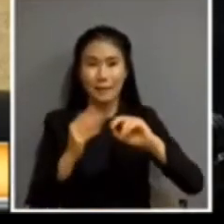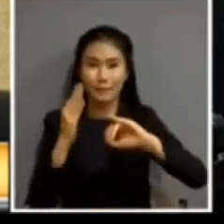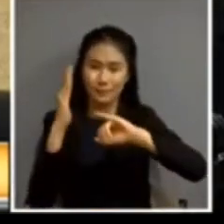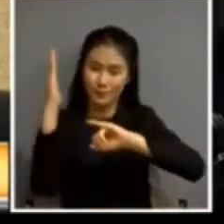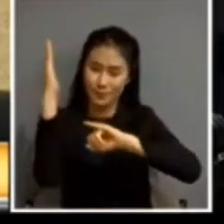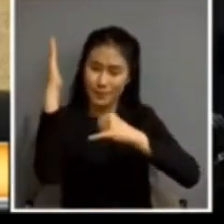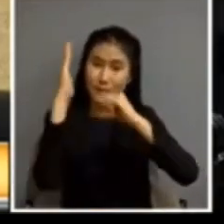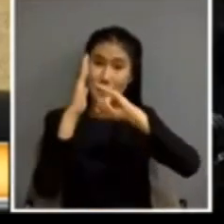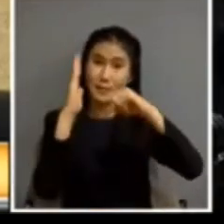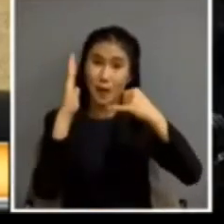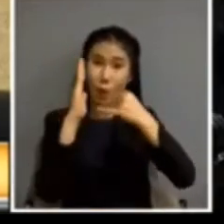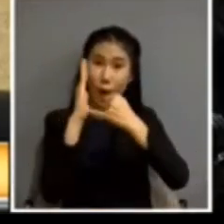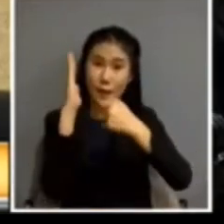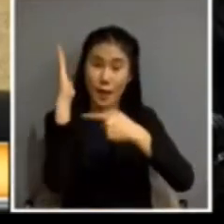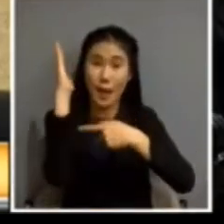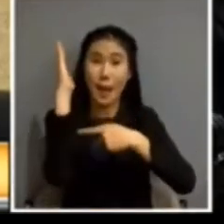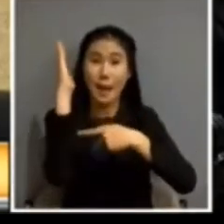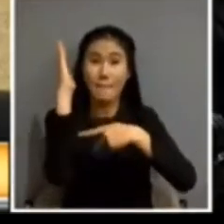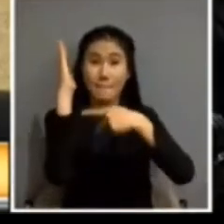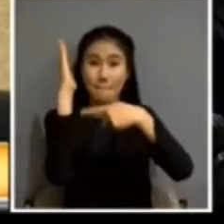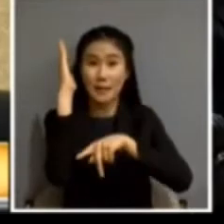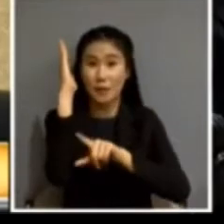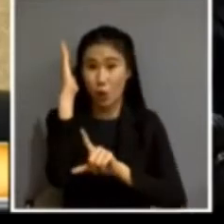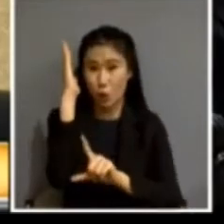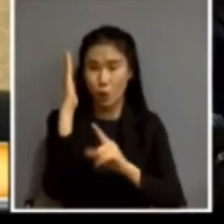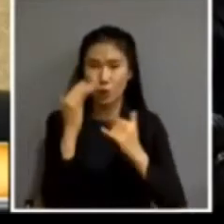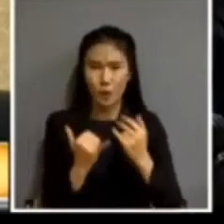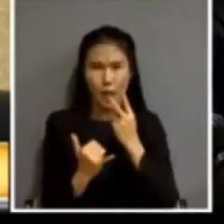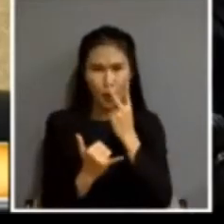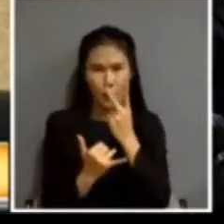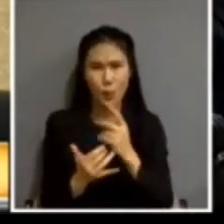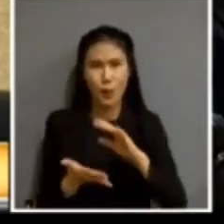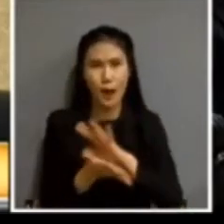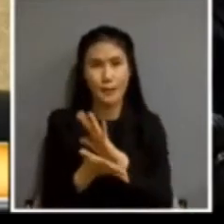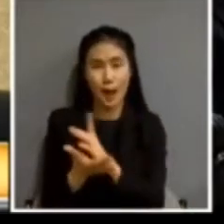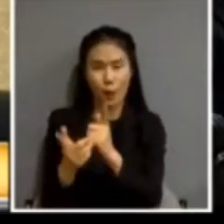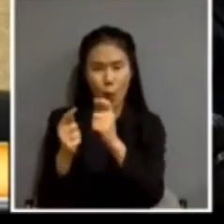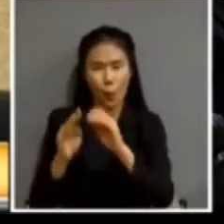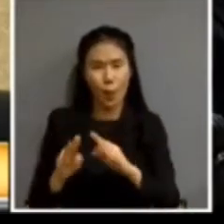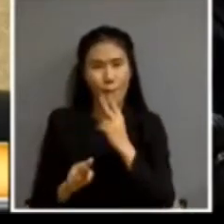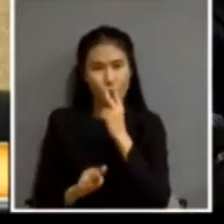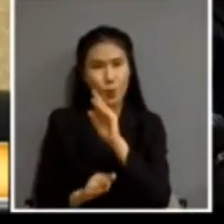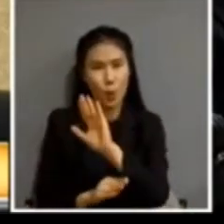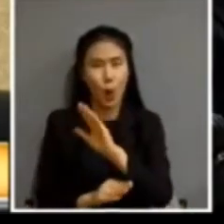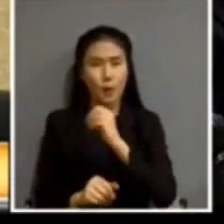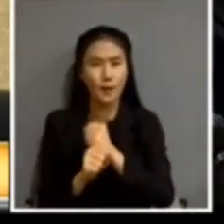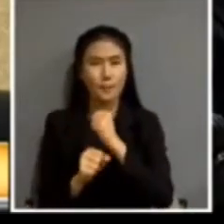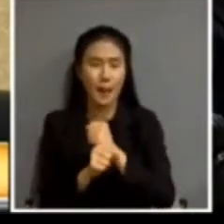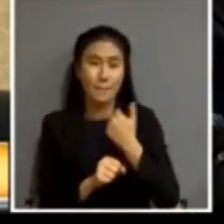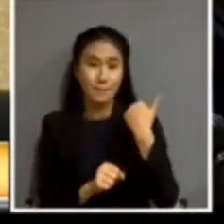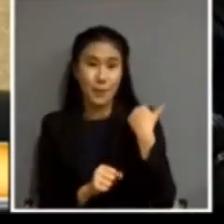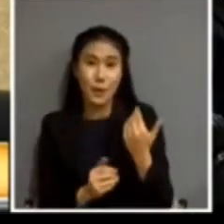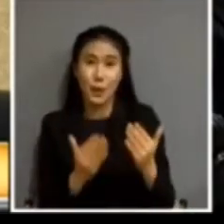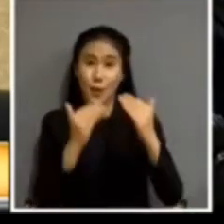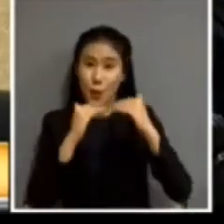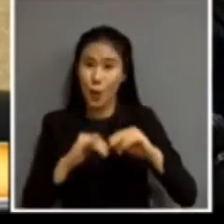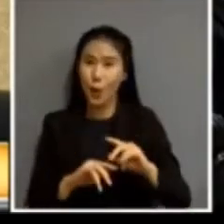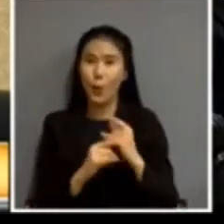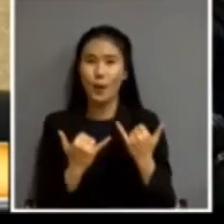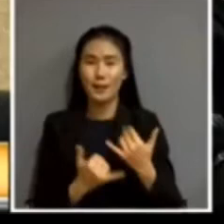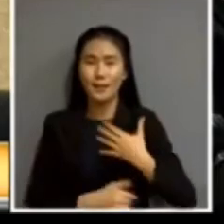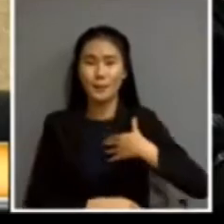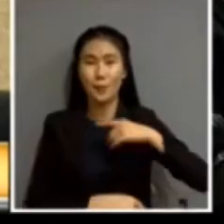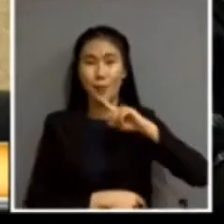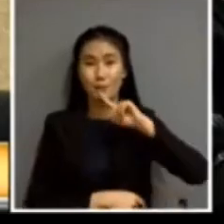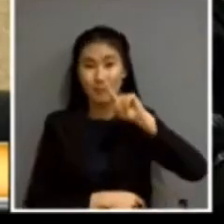ซึ่งขณะนี้แบบอยู่ที่กรมทางหลวงชนบทแล้วนะครับวันนี้ผมจึงขออนุญาตได้สอบถาม